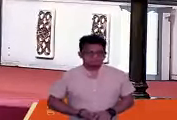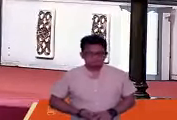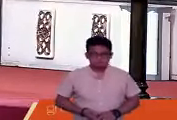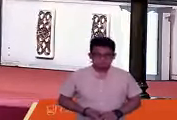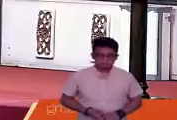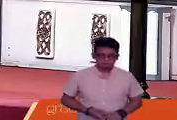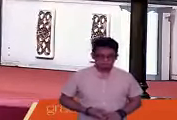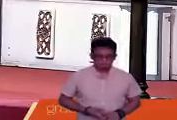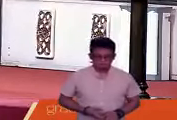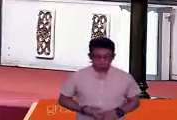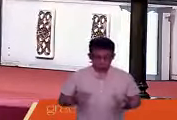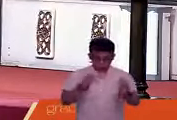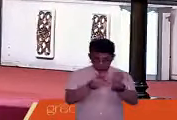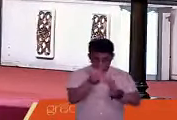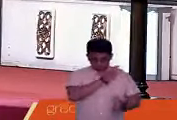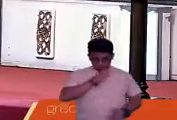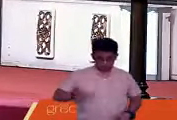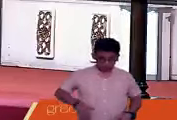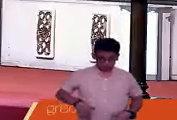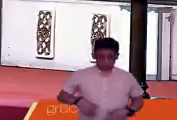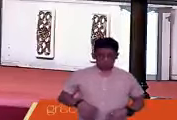And the children was the Israelites.